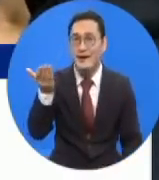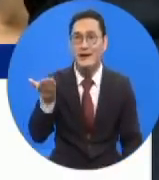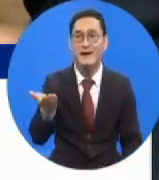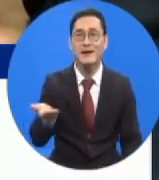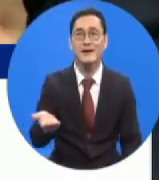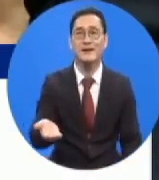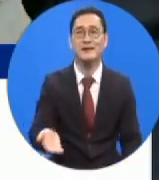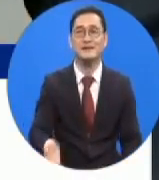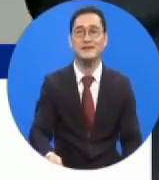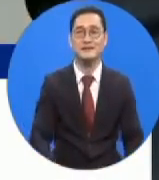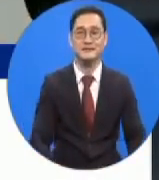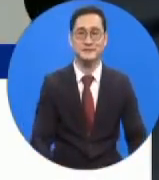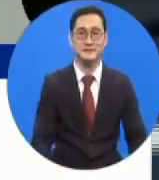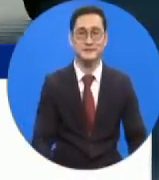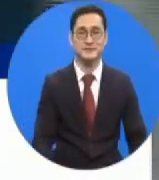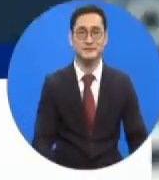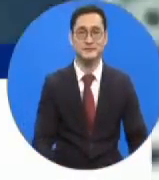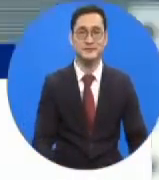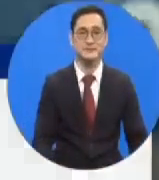you're fired?